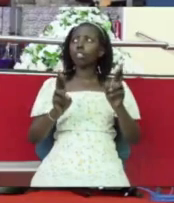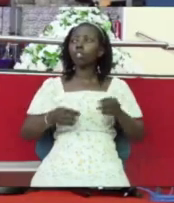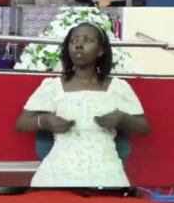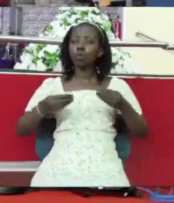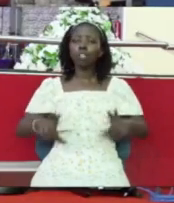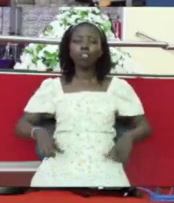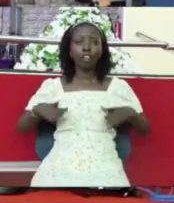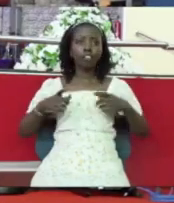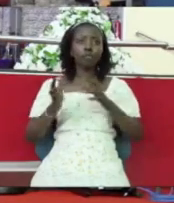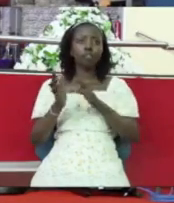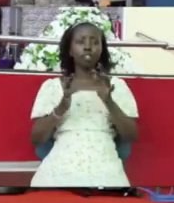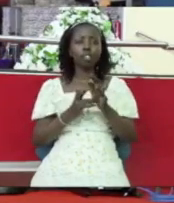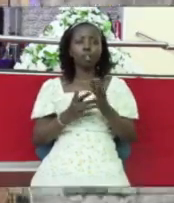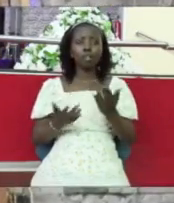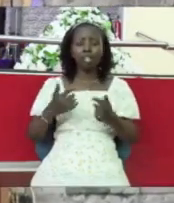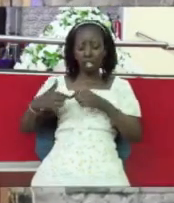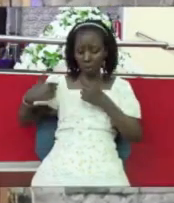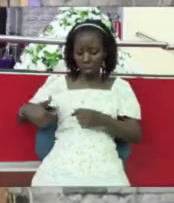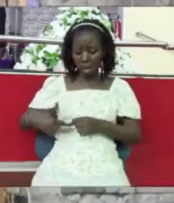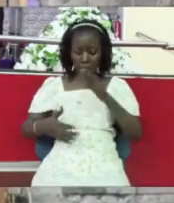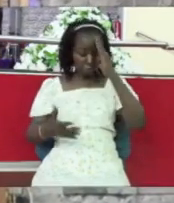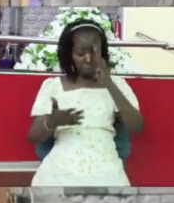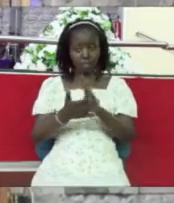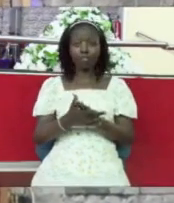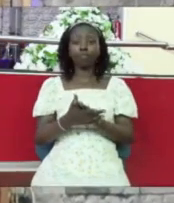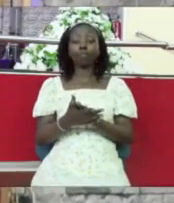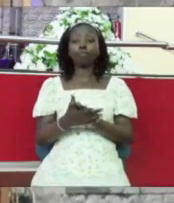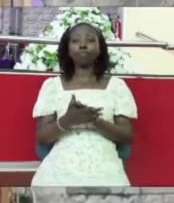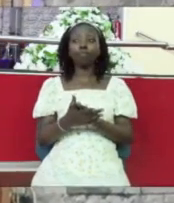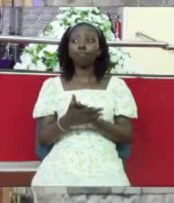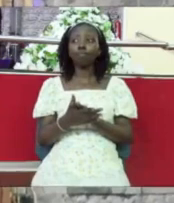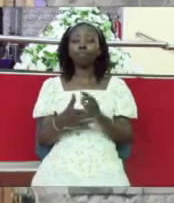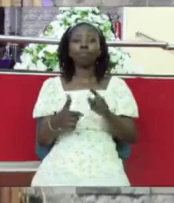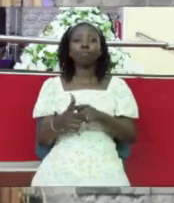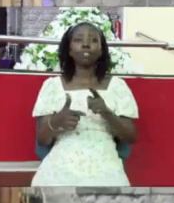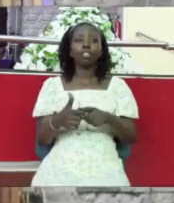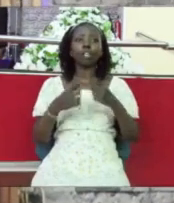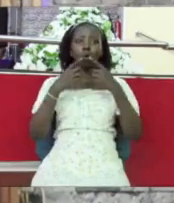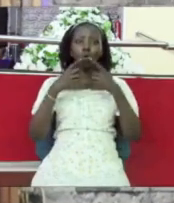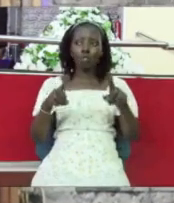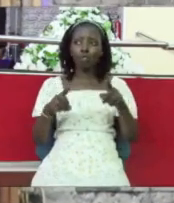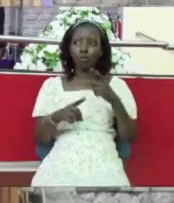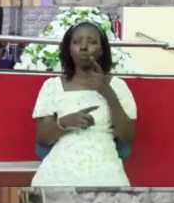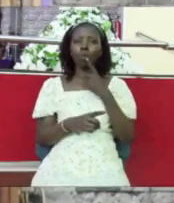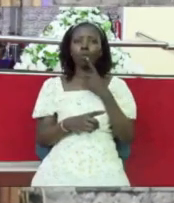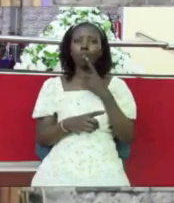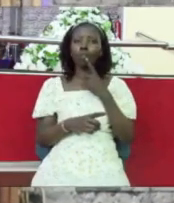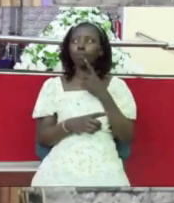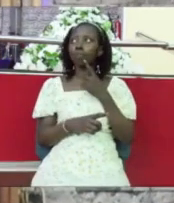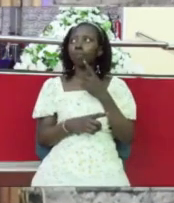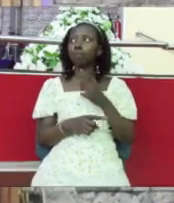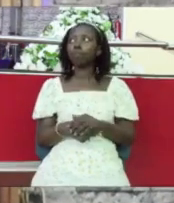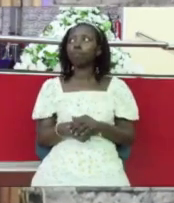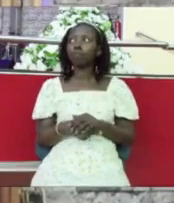Mungu. It is in your heart that you believe. Ni katika moyo wako utaweza kuamini. And then you make confession with your mouth. Alafu utaweza kukiri kwa mdomo